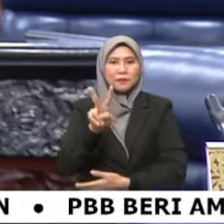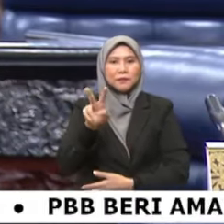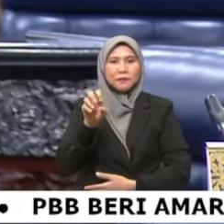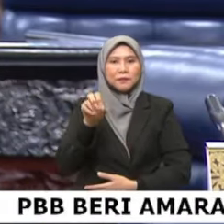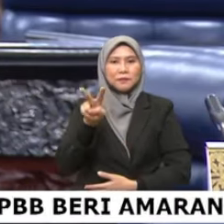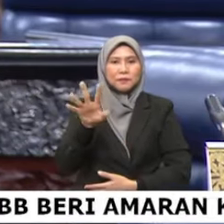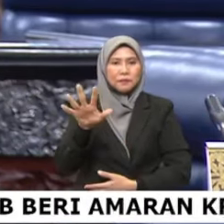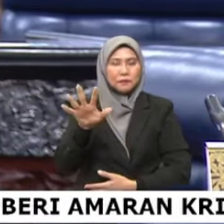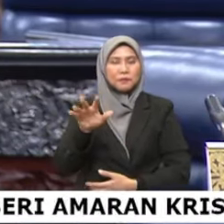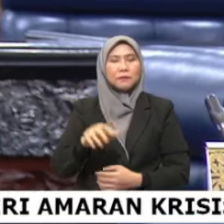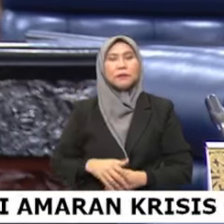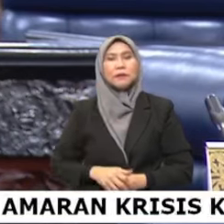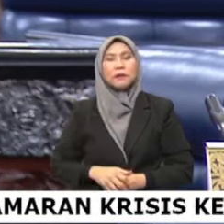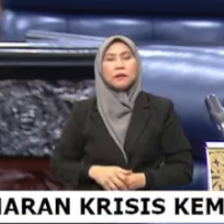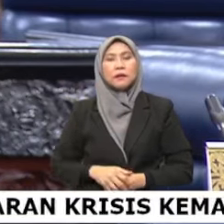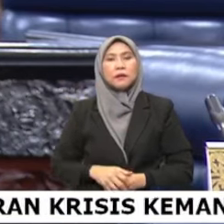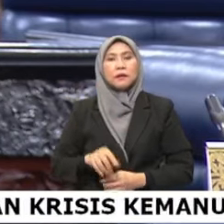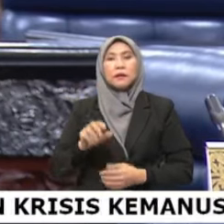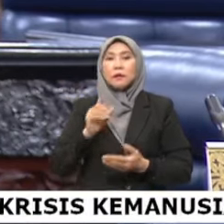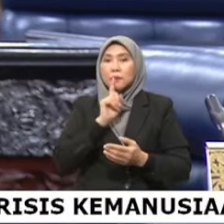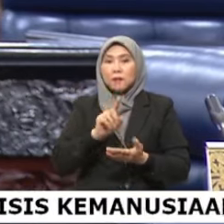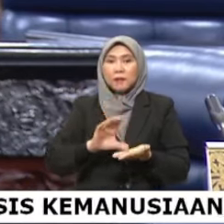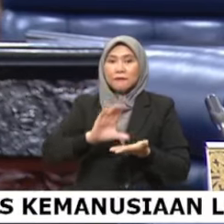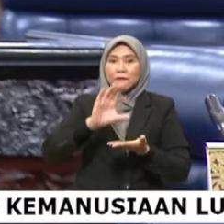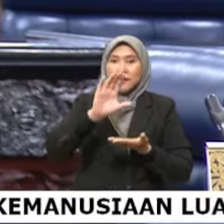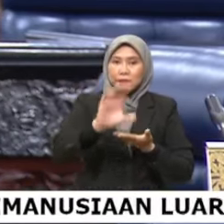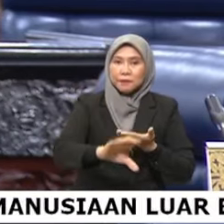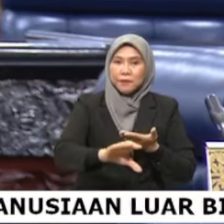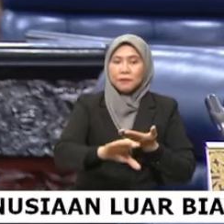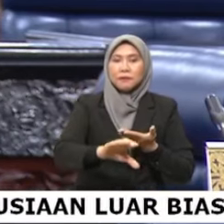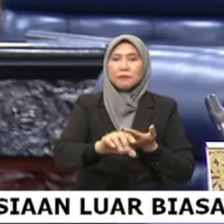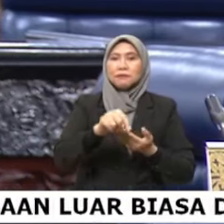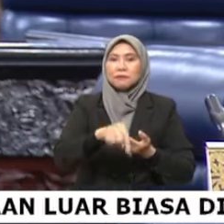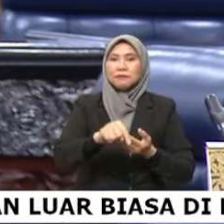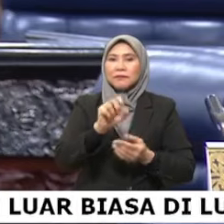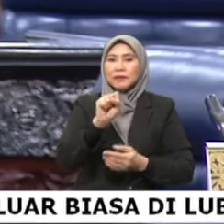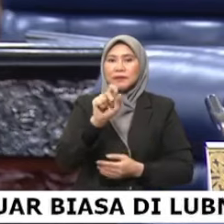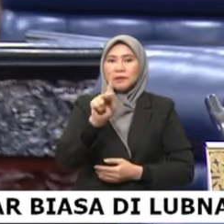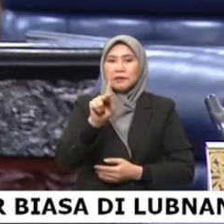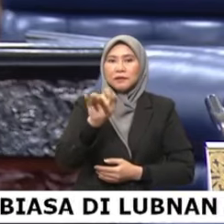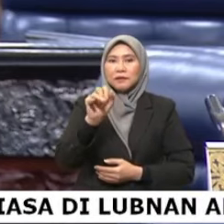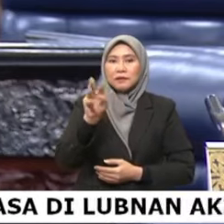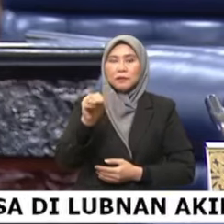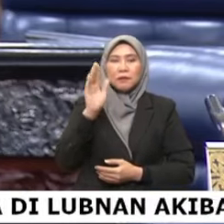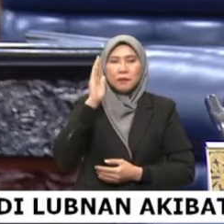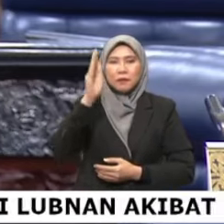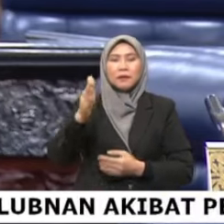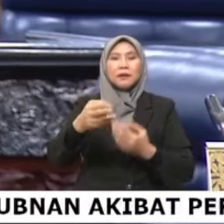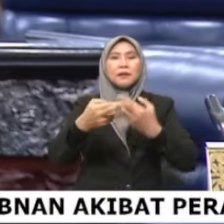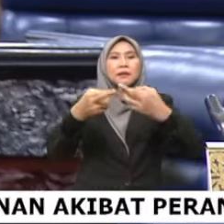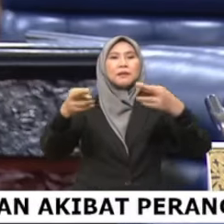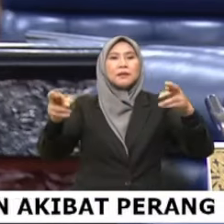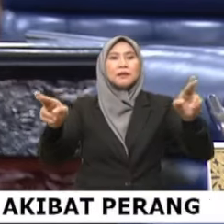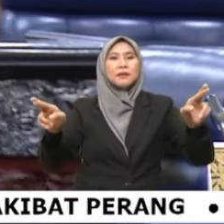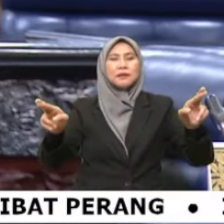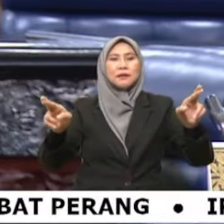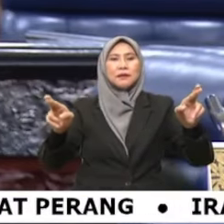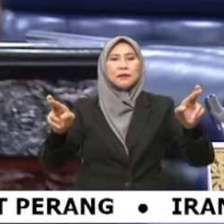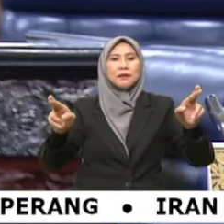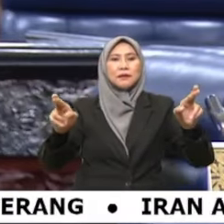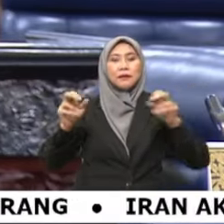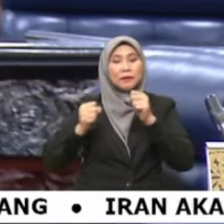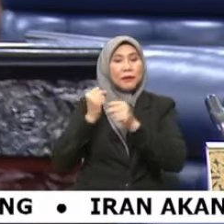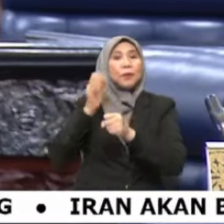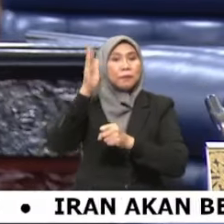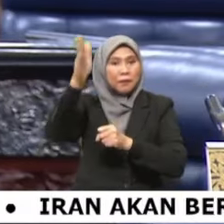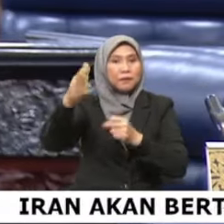2025 bahawa New Investment Incentive Scheme akan dilancarkan pertengahan tahun